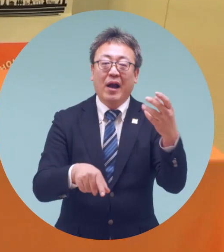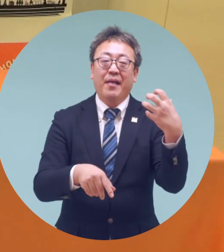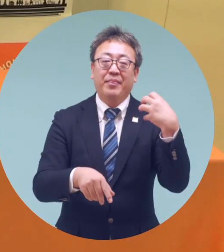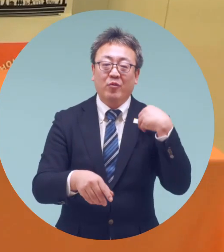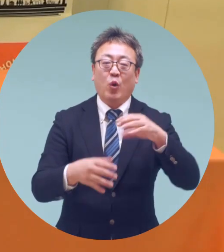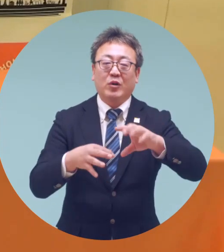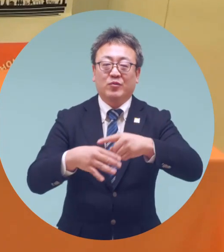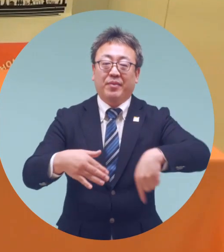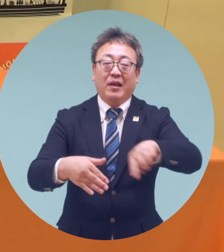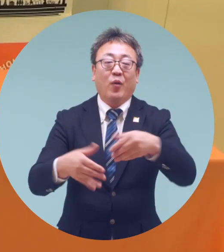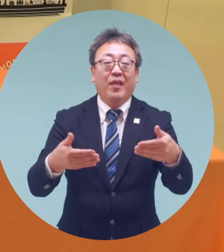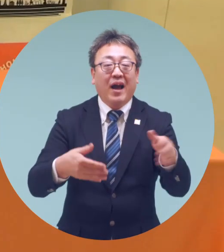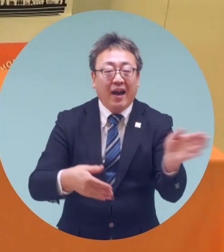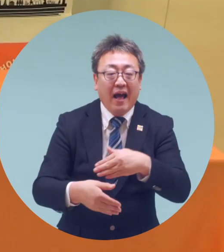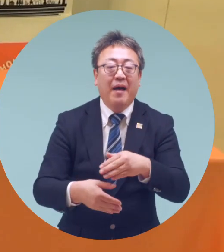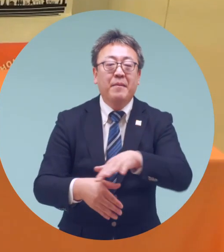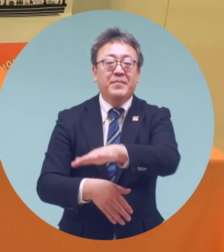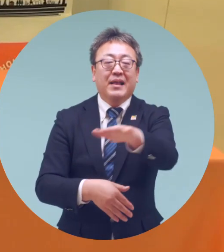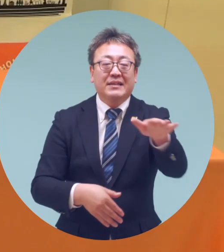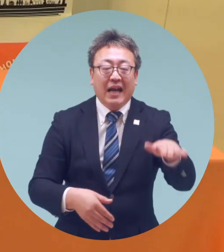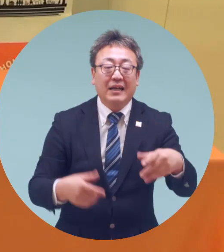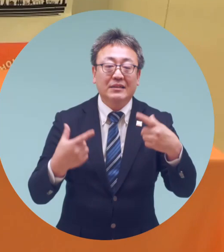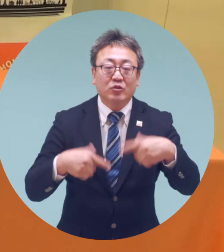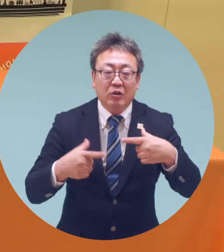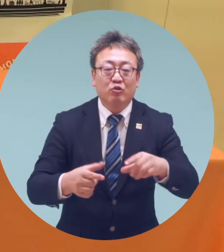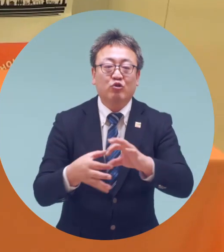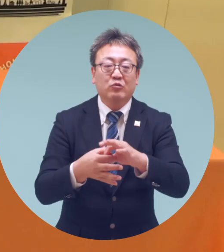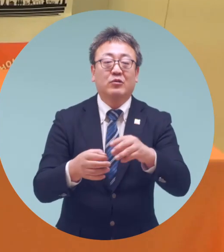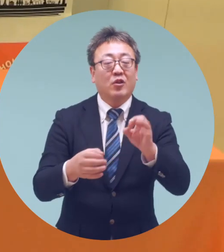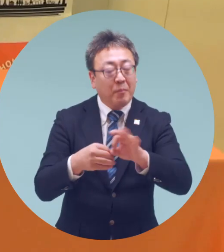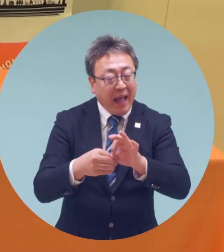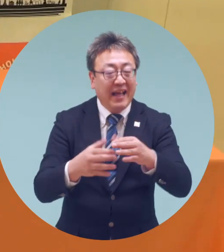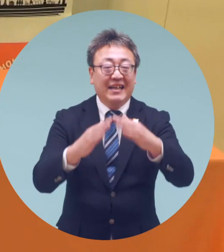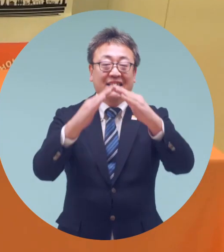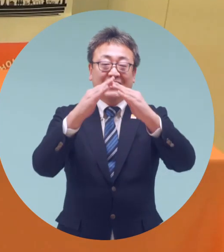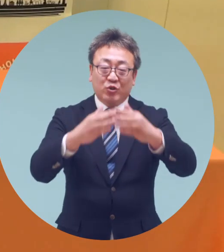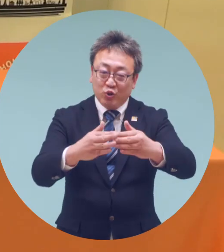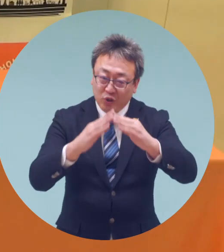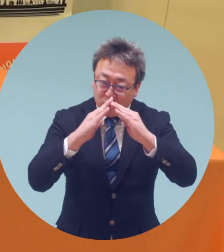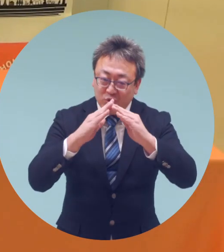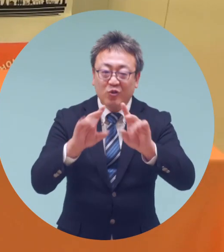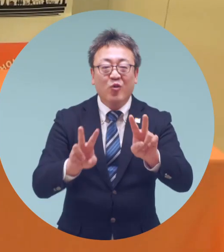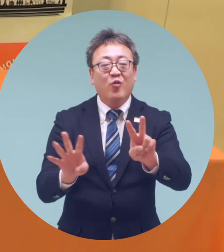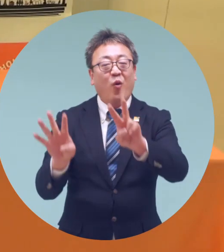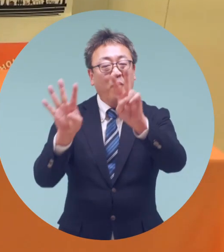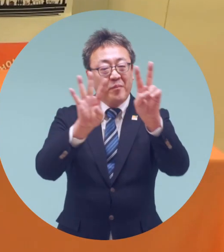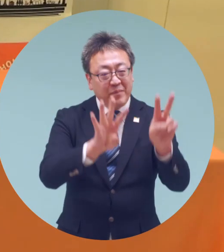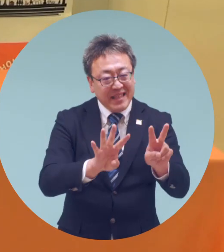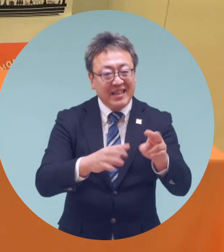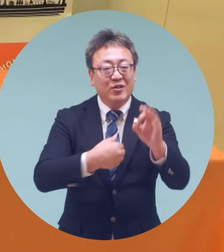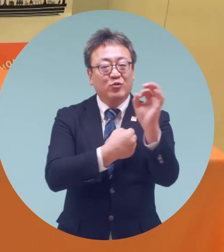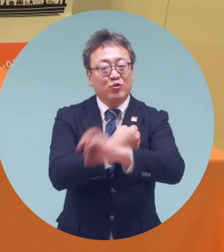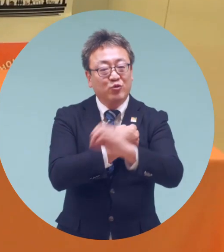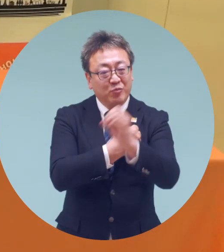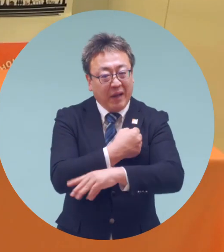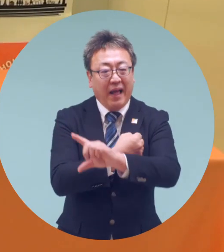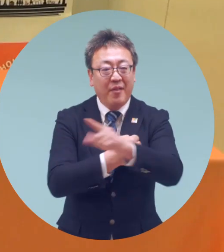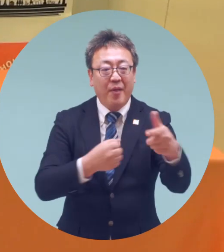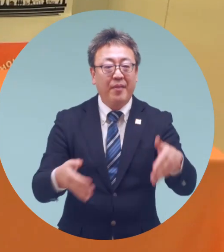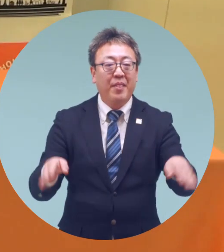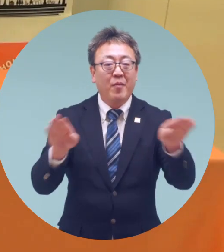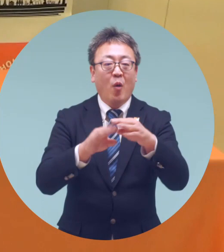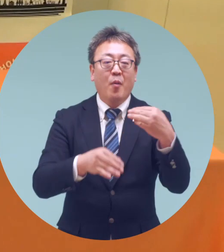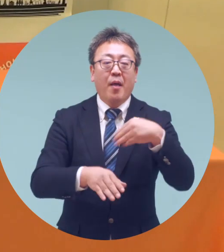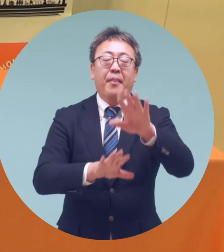扱う業務の中から、皆さんが普段何気なく使っている住宅やコンビニ、スーパーなどの建物を安全安心に使